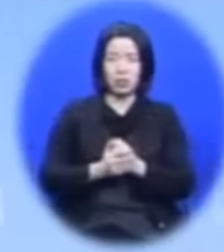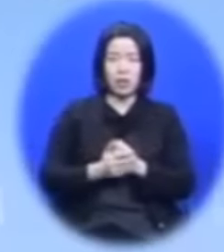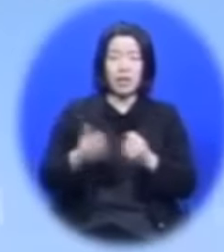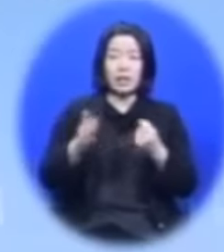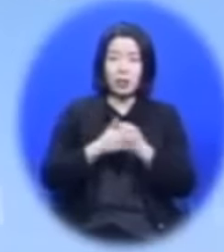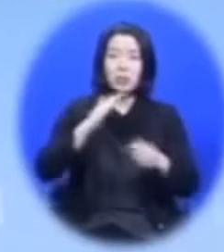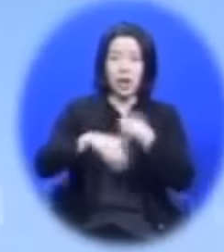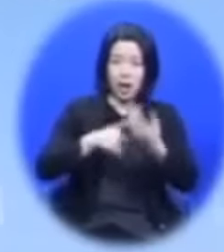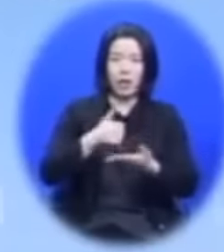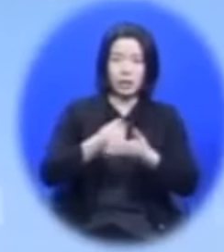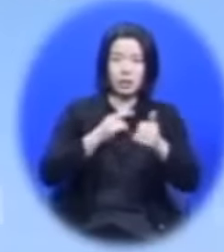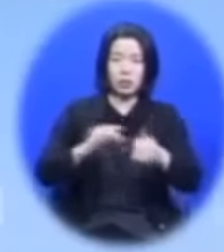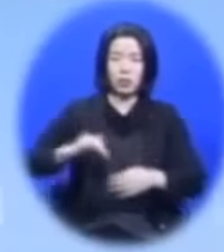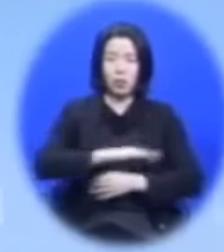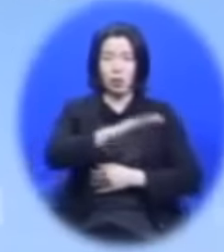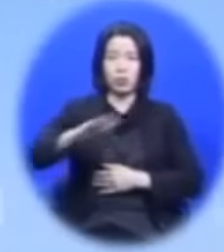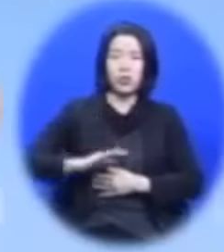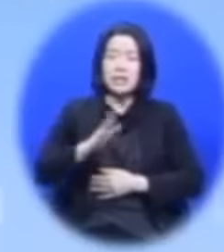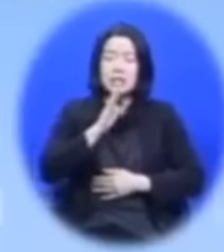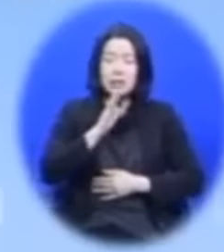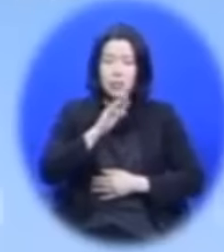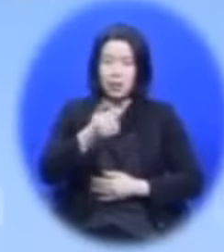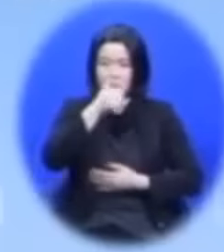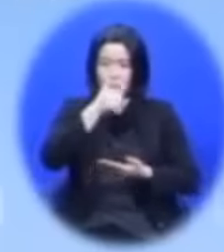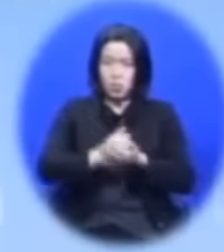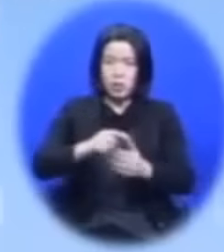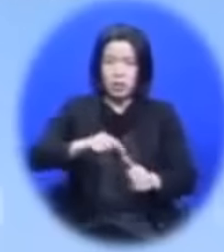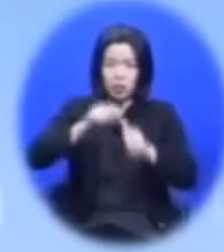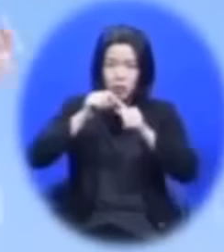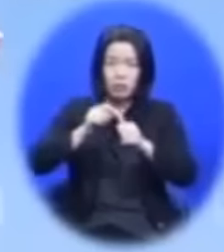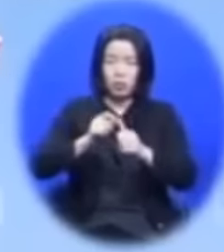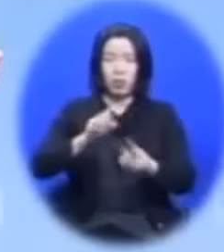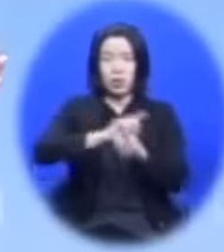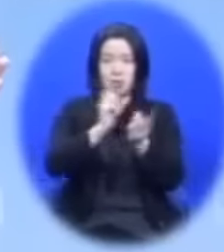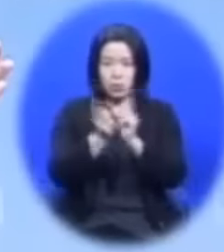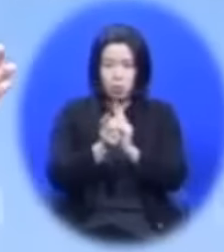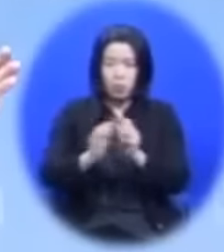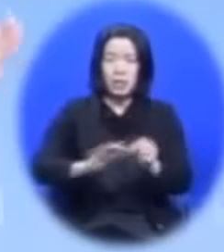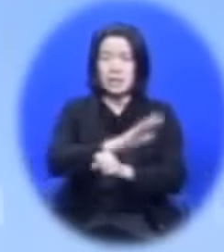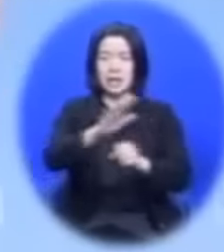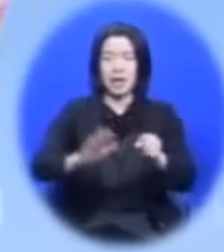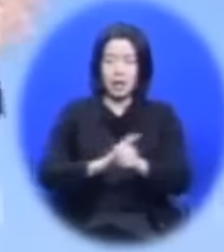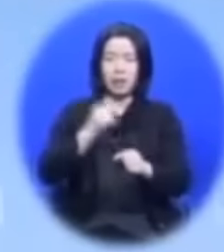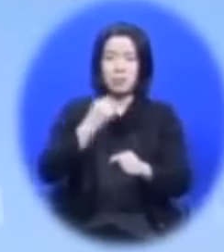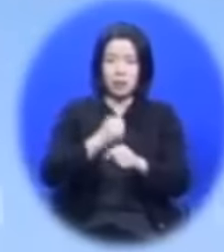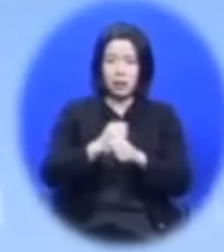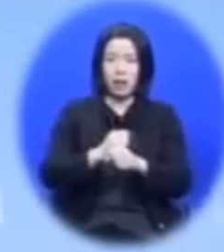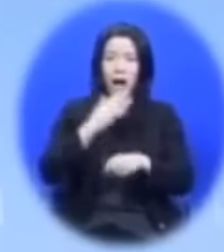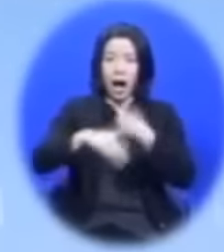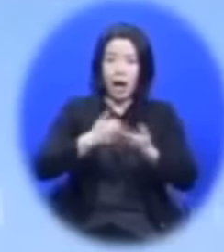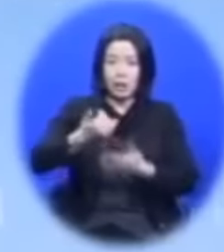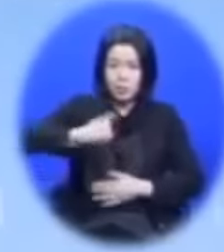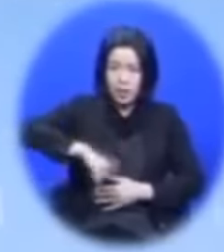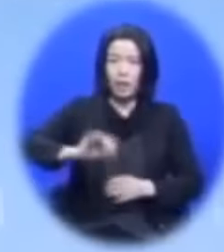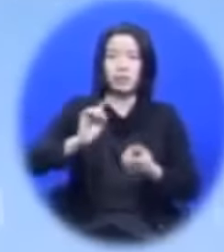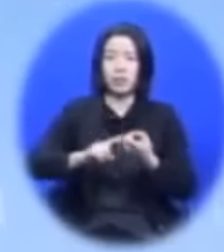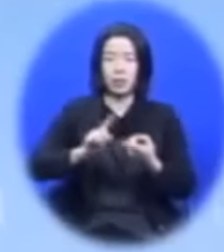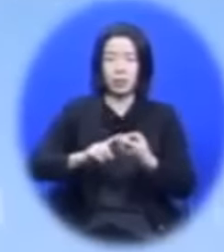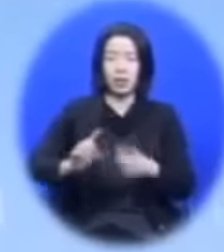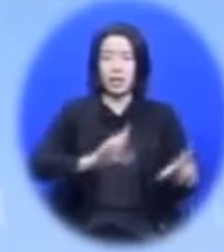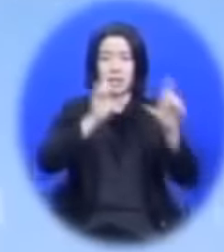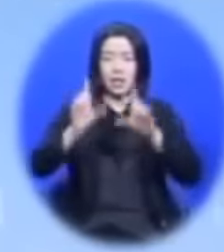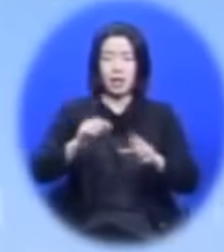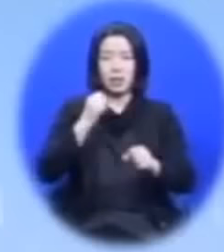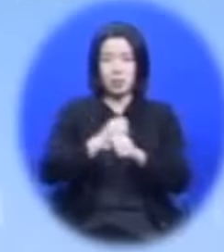그래서 하나님께서 우리를 정말 죄에서 건지고 서로 사랑하며 살게 하나님 자녀답게 그렇게 살게